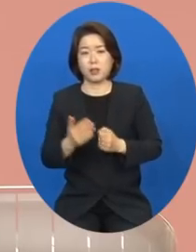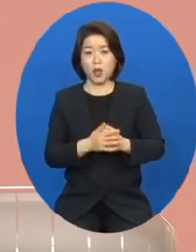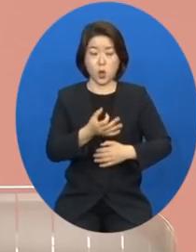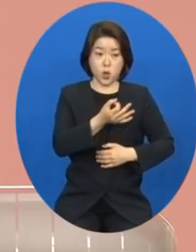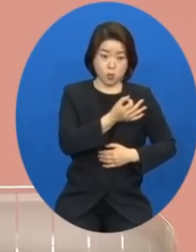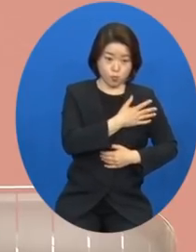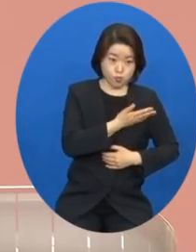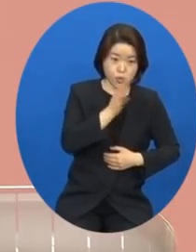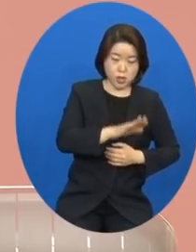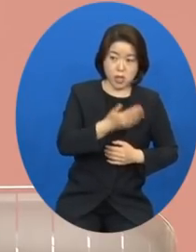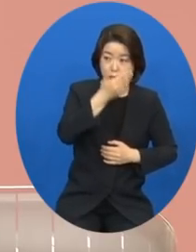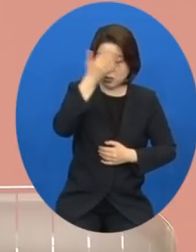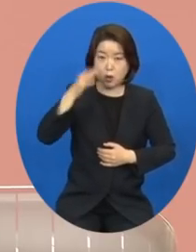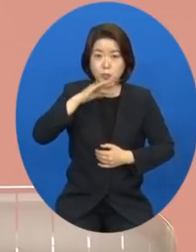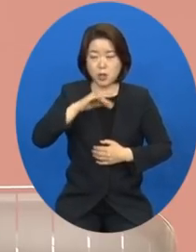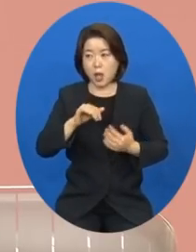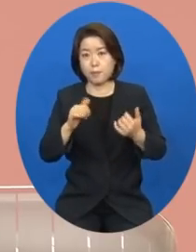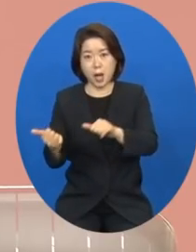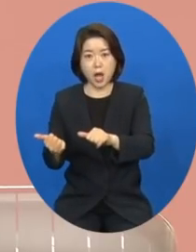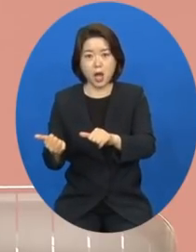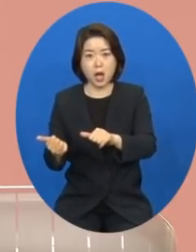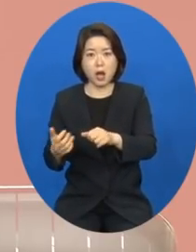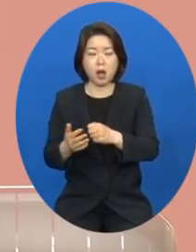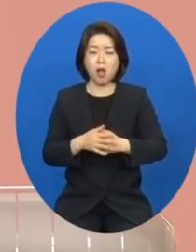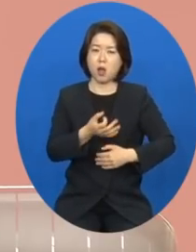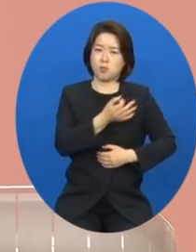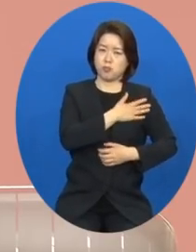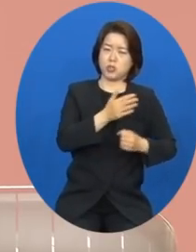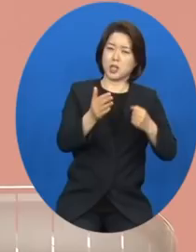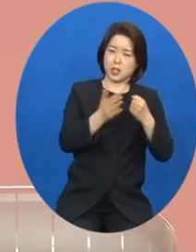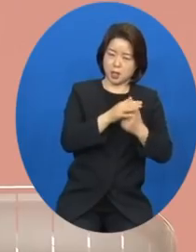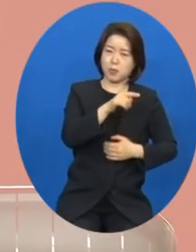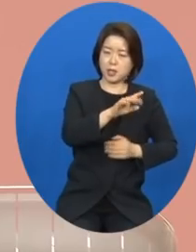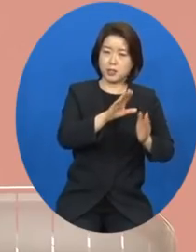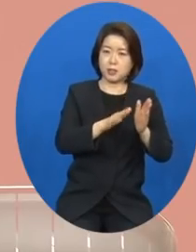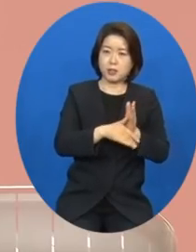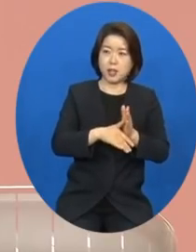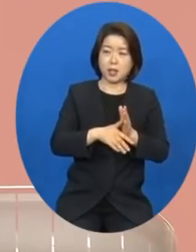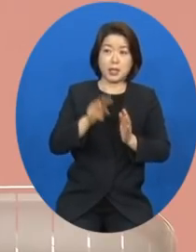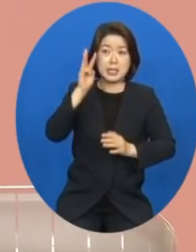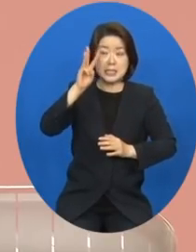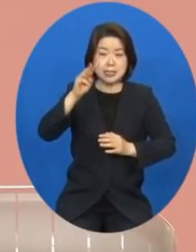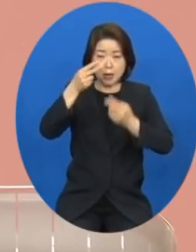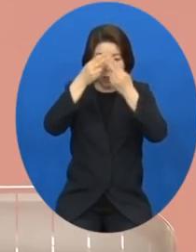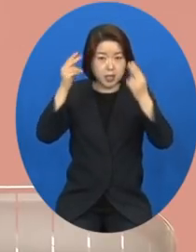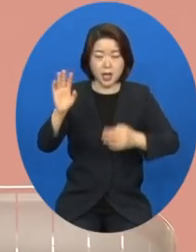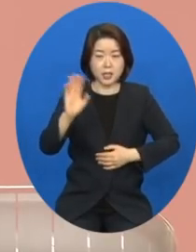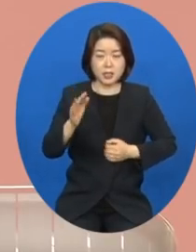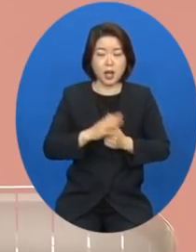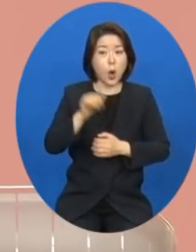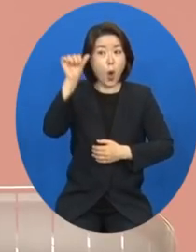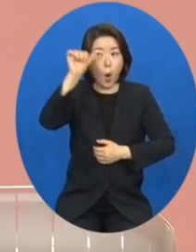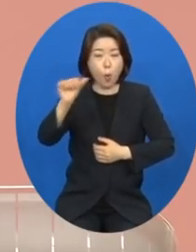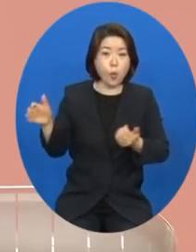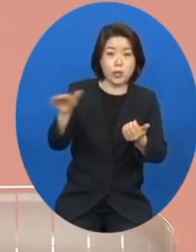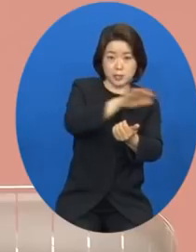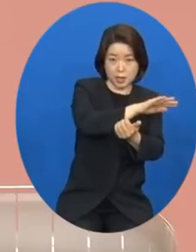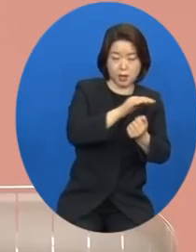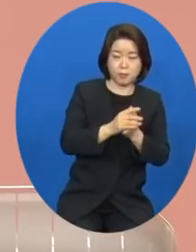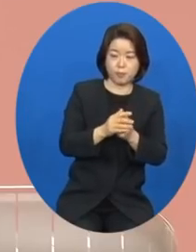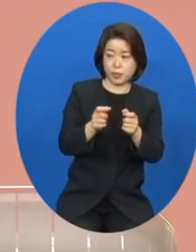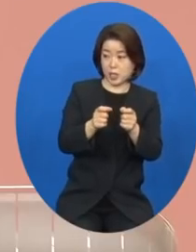젊은 나이에 죽은 거예요 급우 살아서 그랬는지 그 당시에 5일 자네 하게 되었습니다 5일장 꽤 긴